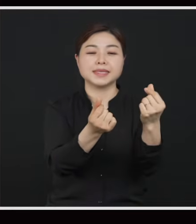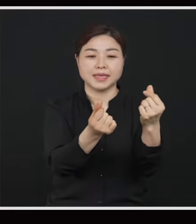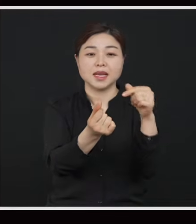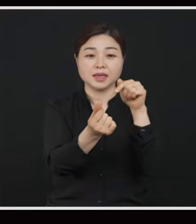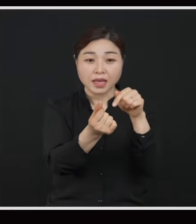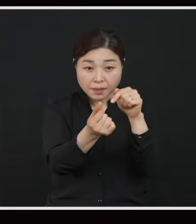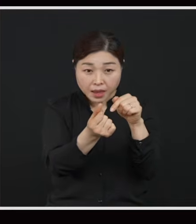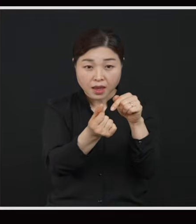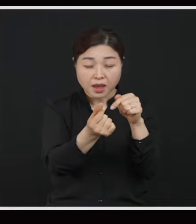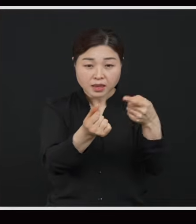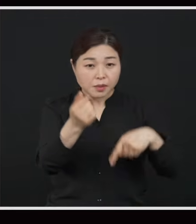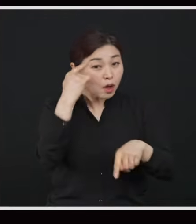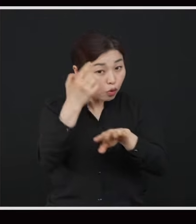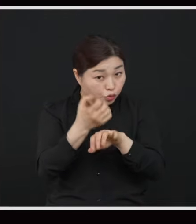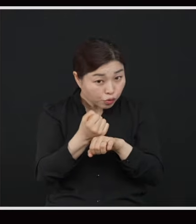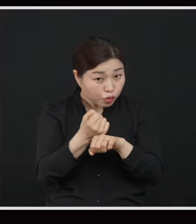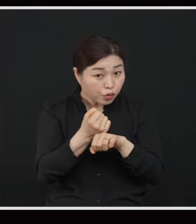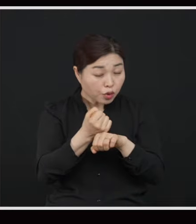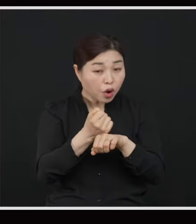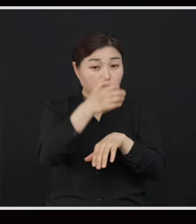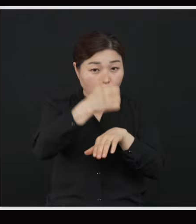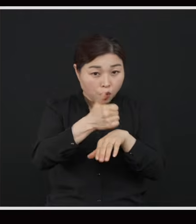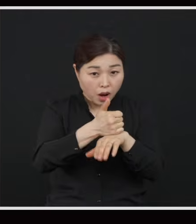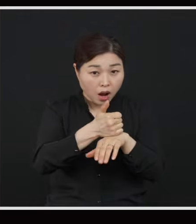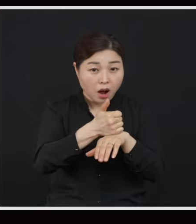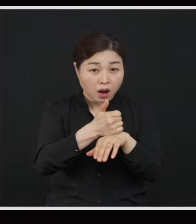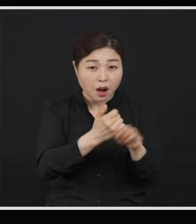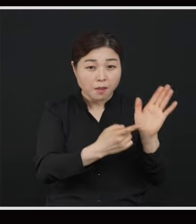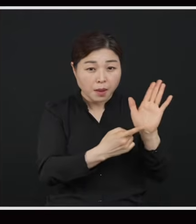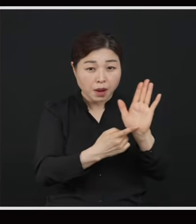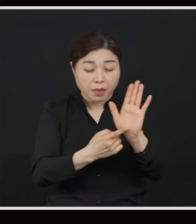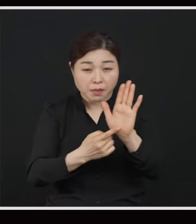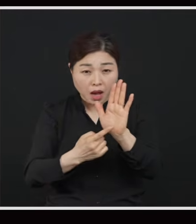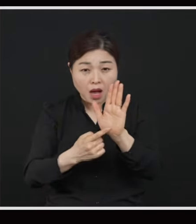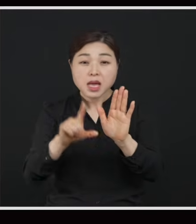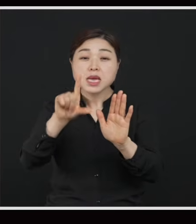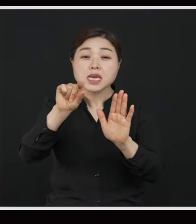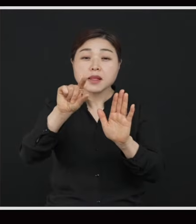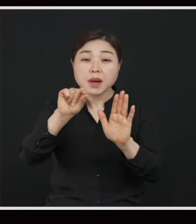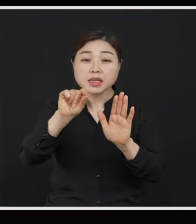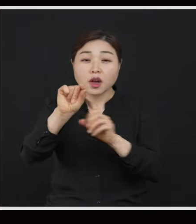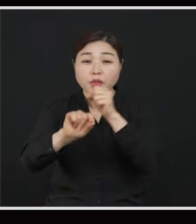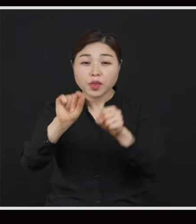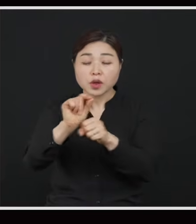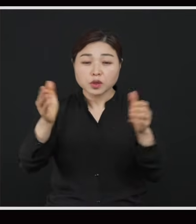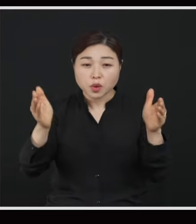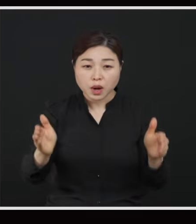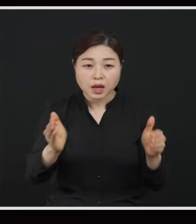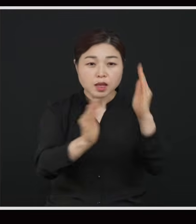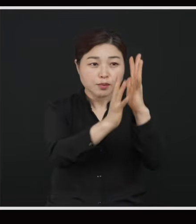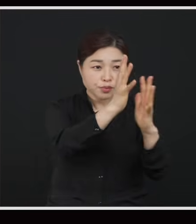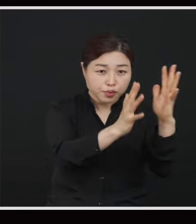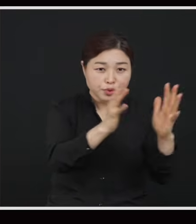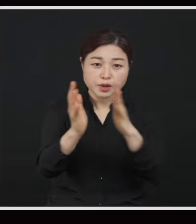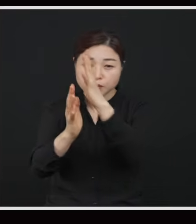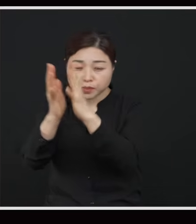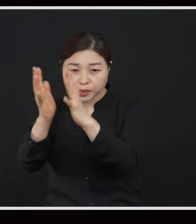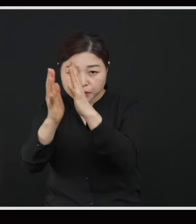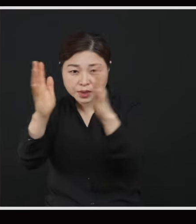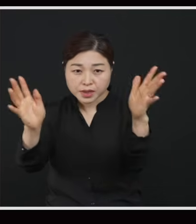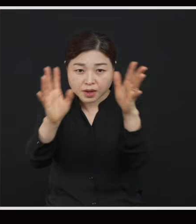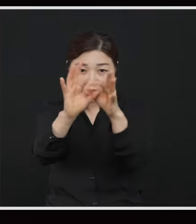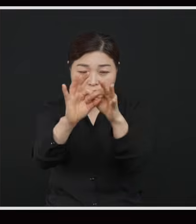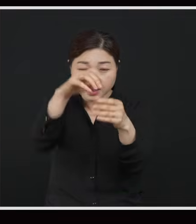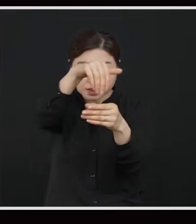연구 결과가 계속 나오는데 1만 년 동안 사람들이 풀을 갖다가 이렇게 뜯어서 교배를 시켜서 또